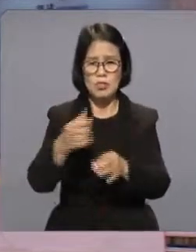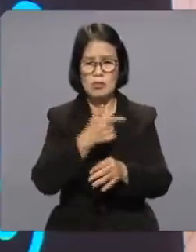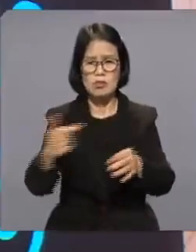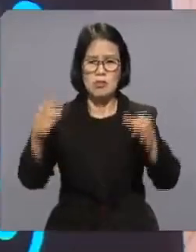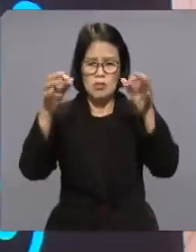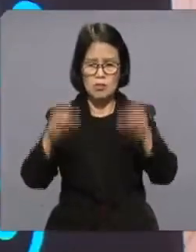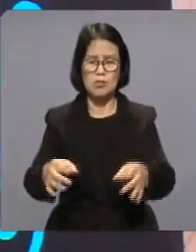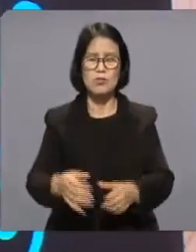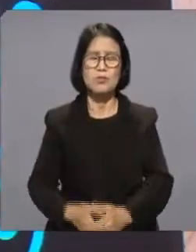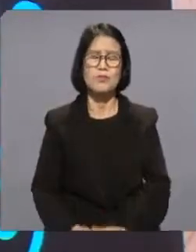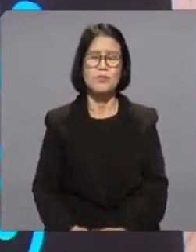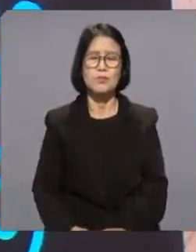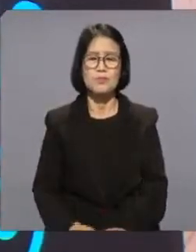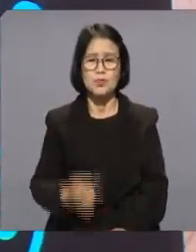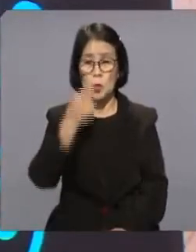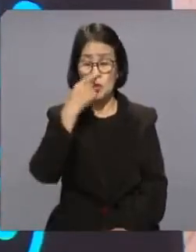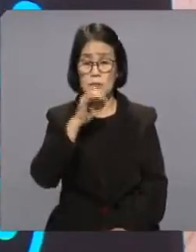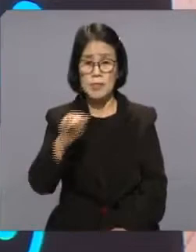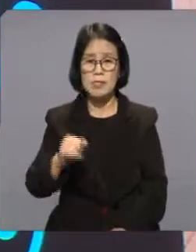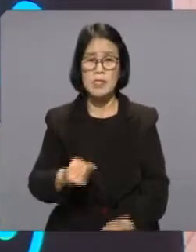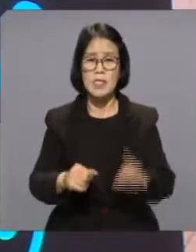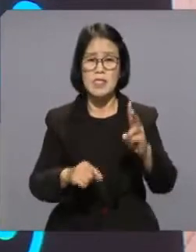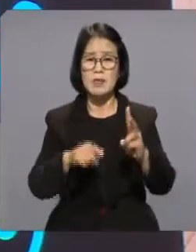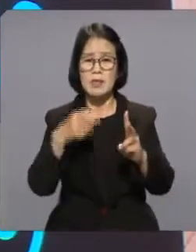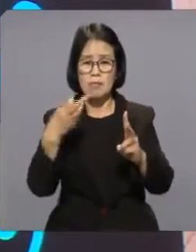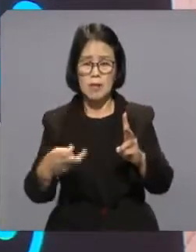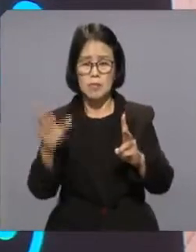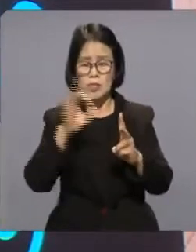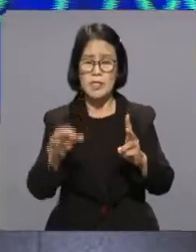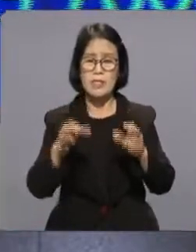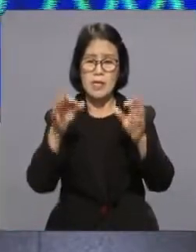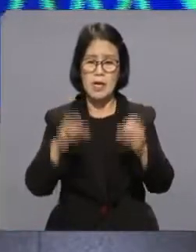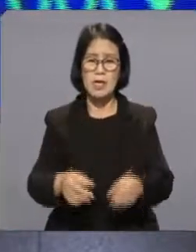떨어졌습니다. 코스피는 2.18% 하락한